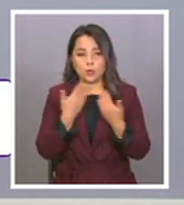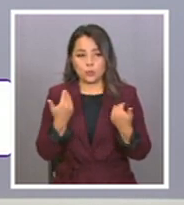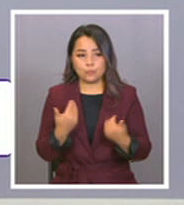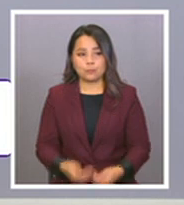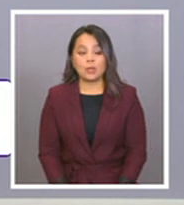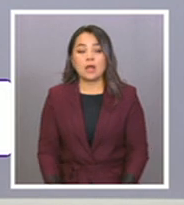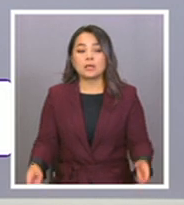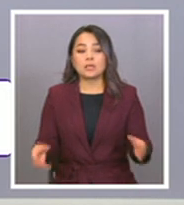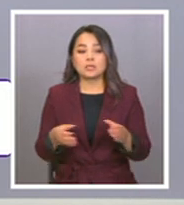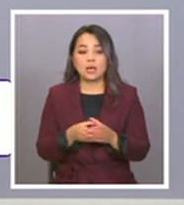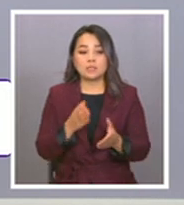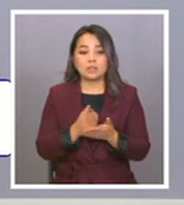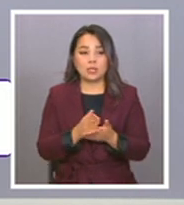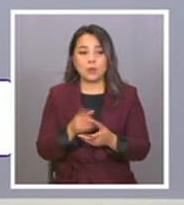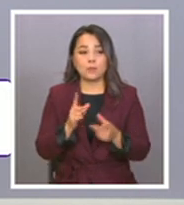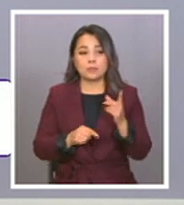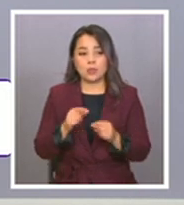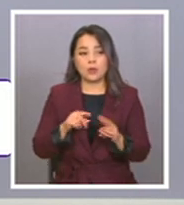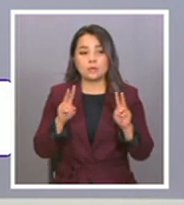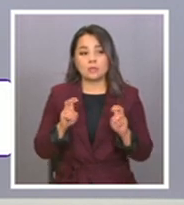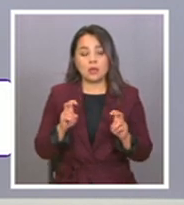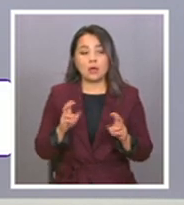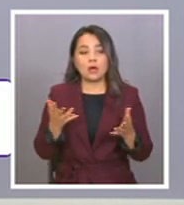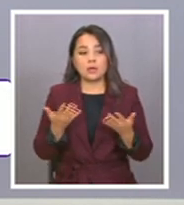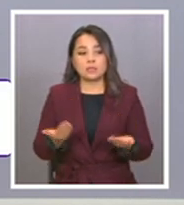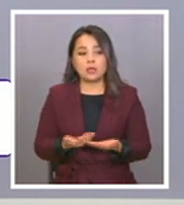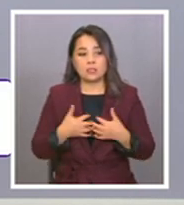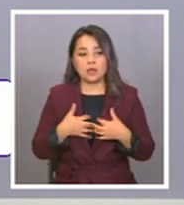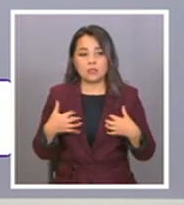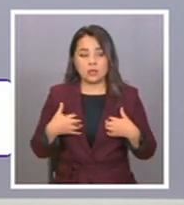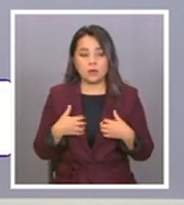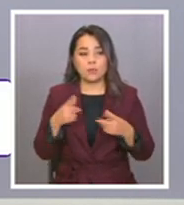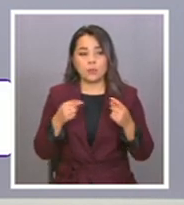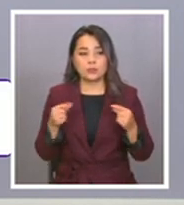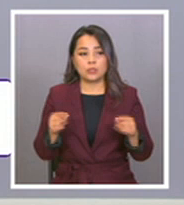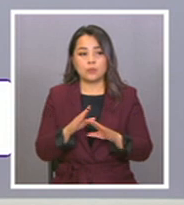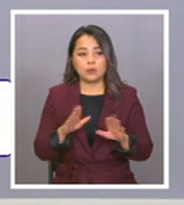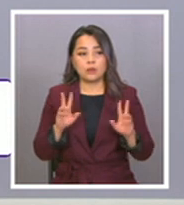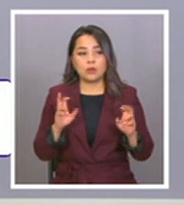Класс сүтқоректілер. Қандай тірі ағза сүтқоректілерге жатпайды?